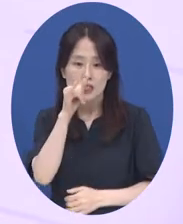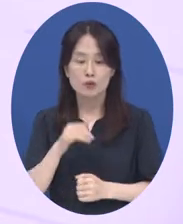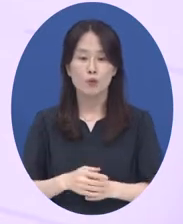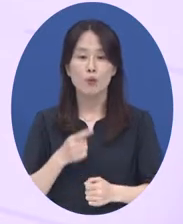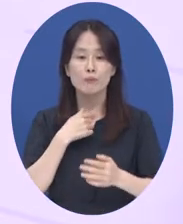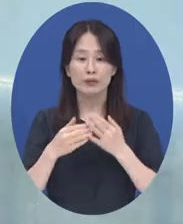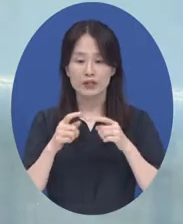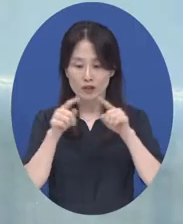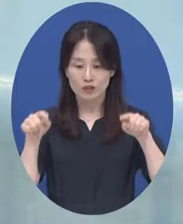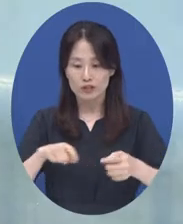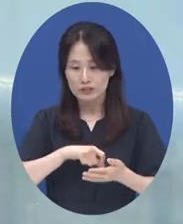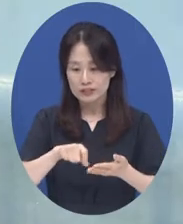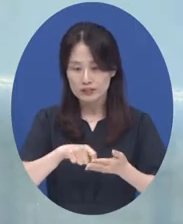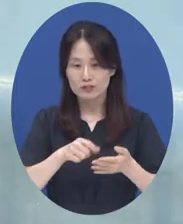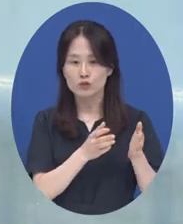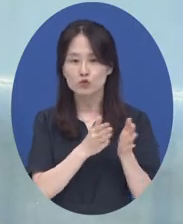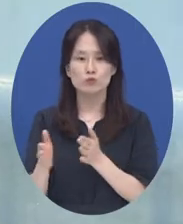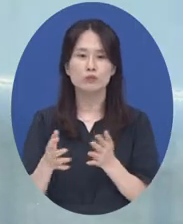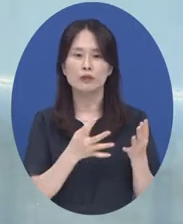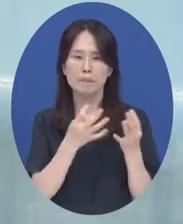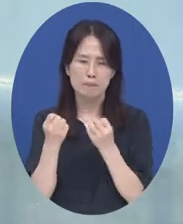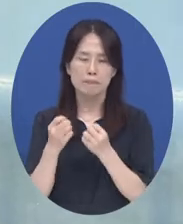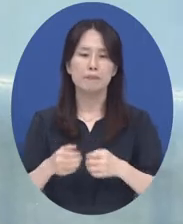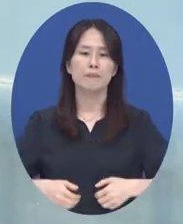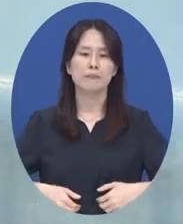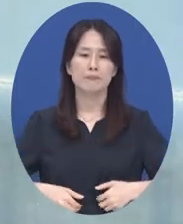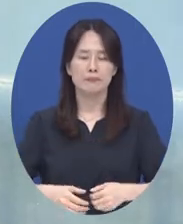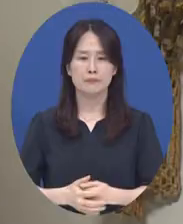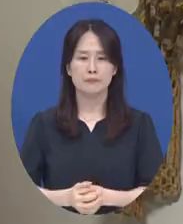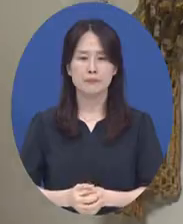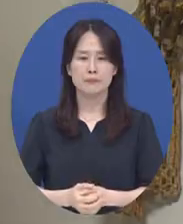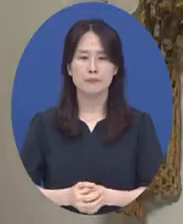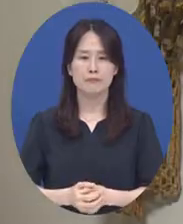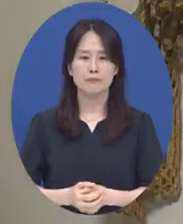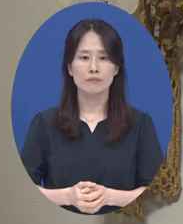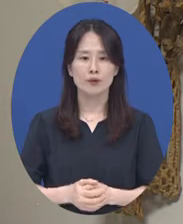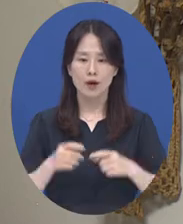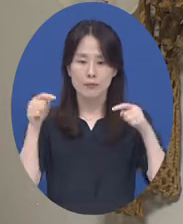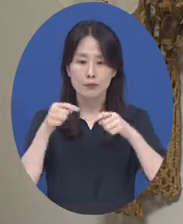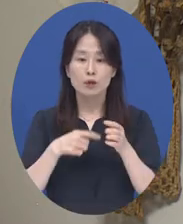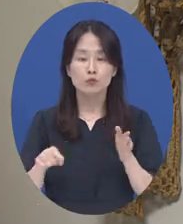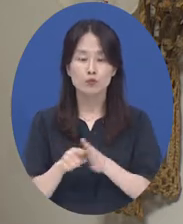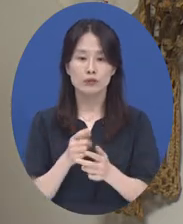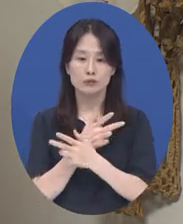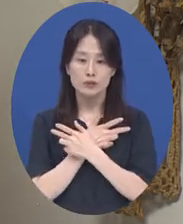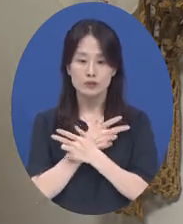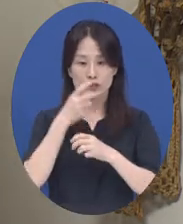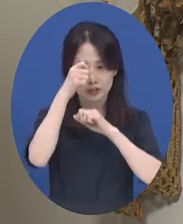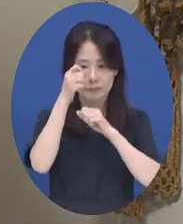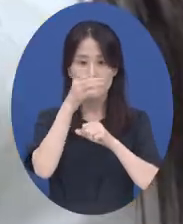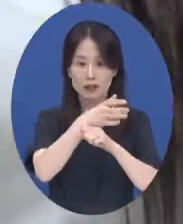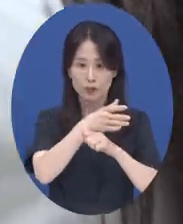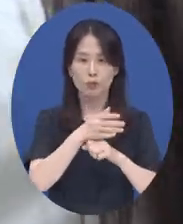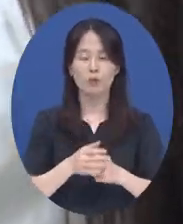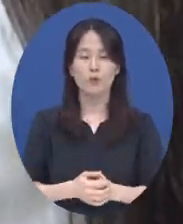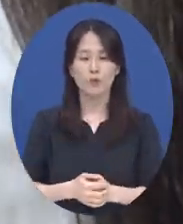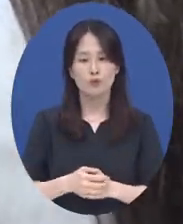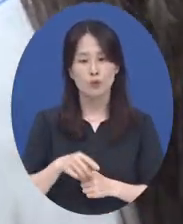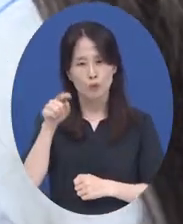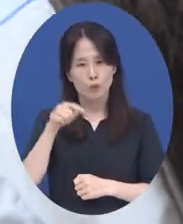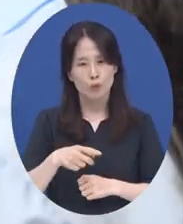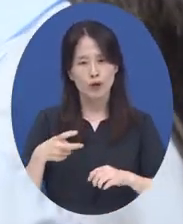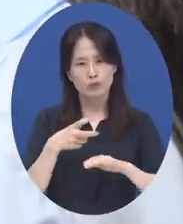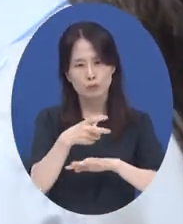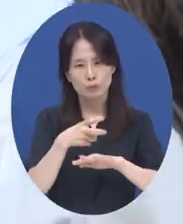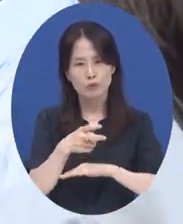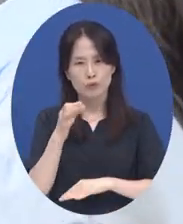작성까지 준비해야 할게 한두가지가 아니었다 또 면접을 위해 정장이나 구두를 사고 오고가는 교통비